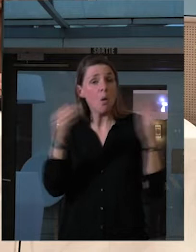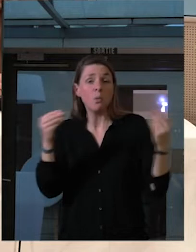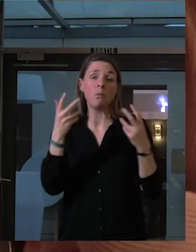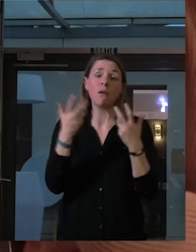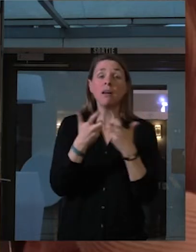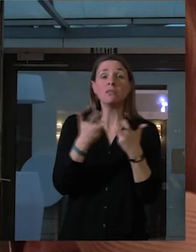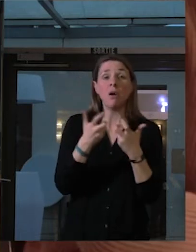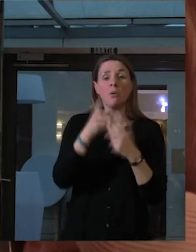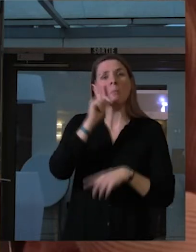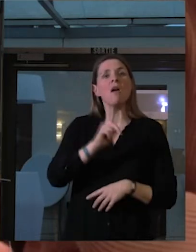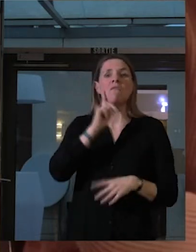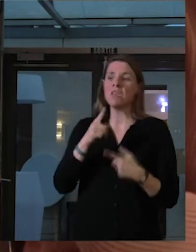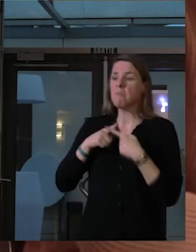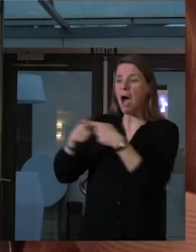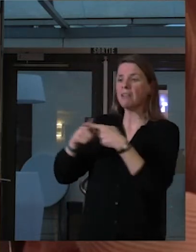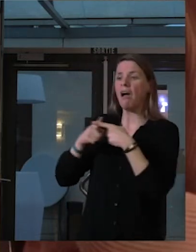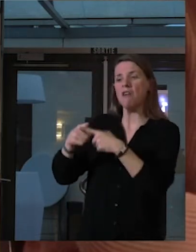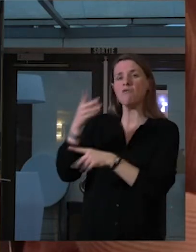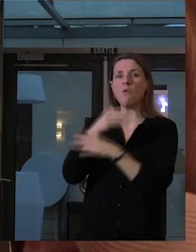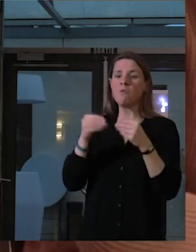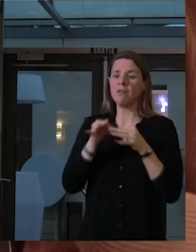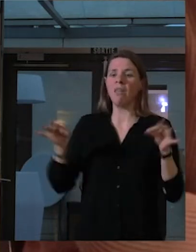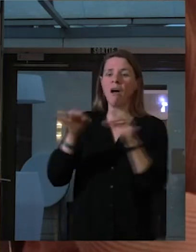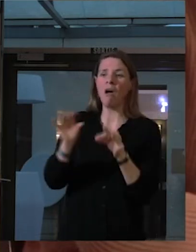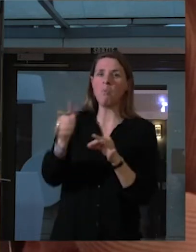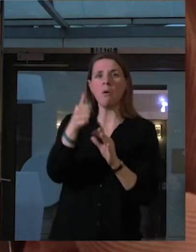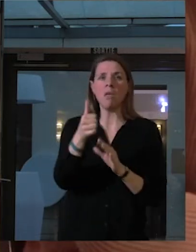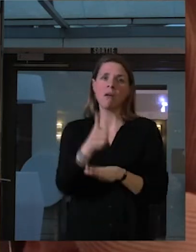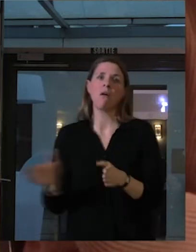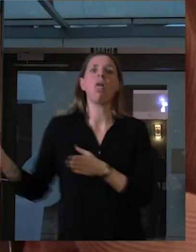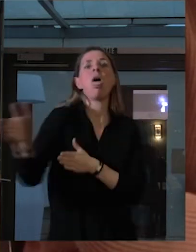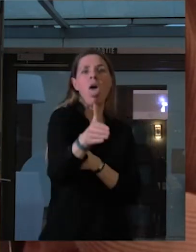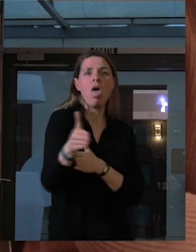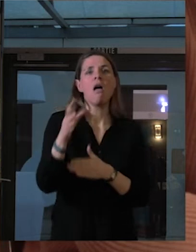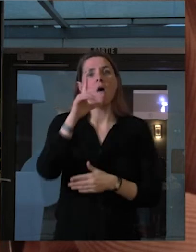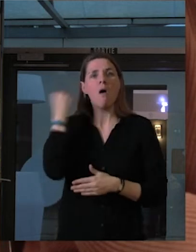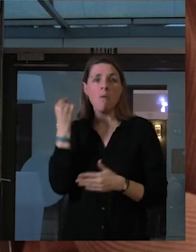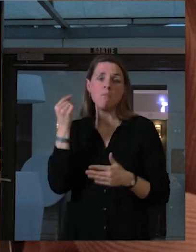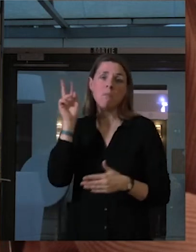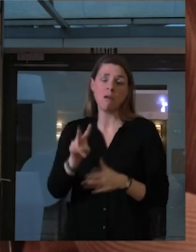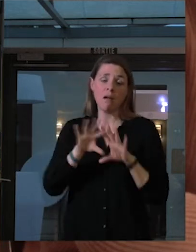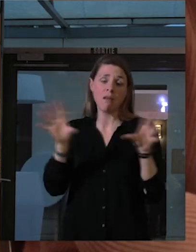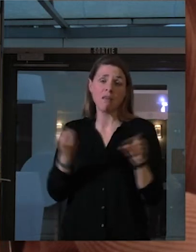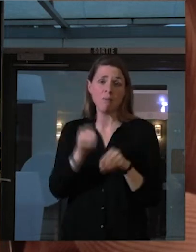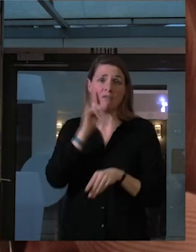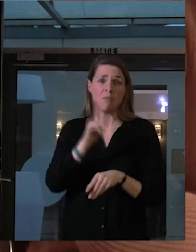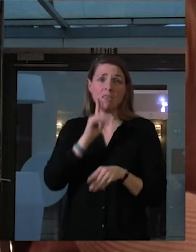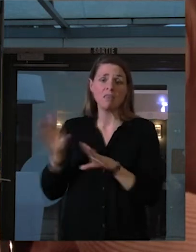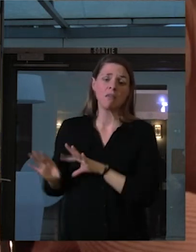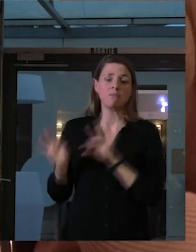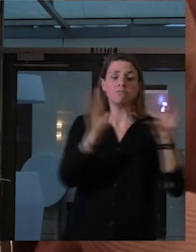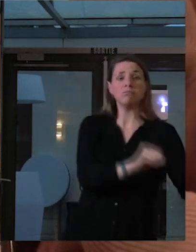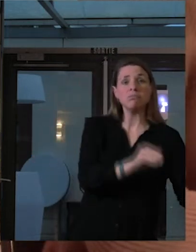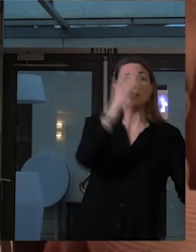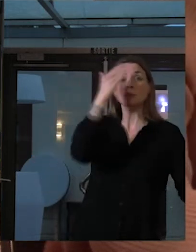ça, où les filles doivent partager ou passer après les terrains. C'est assez fréquent que les équipes féminines soient... on va dire délocalisé quand on a